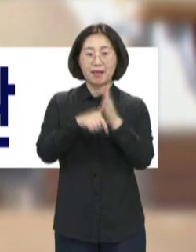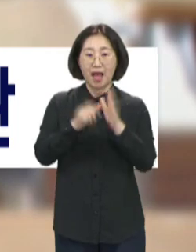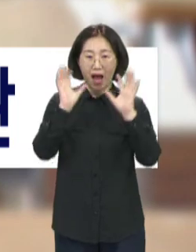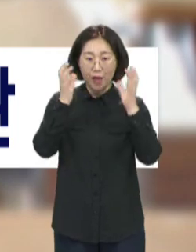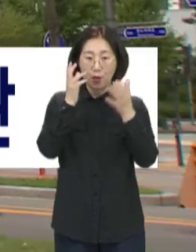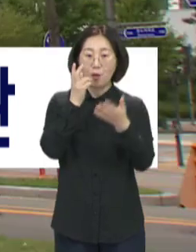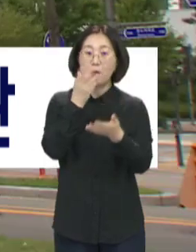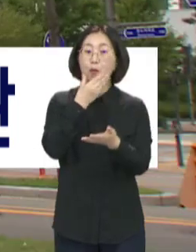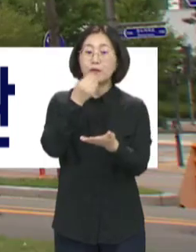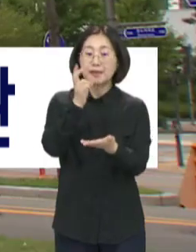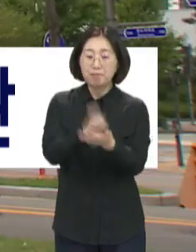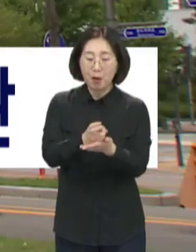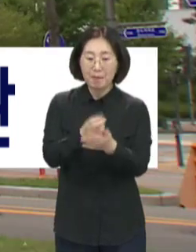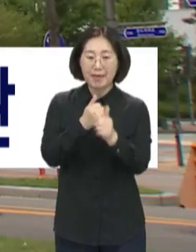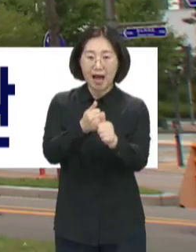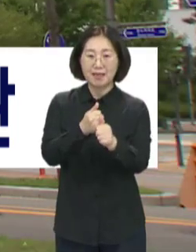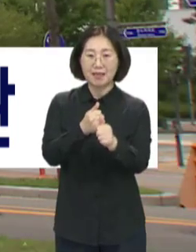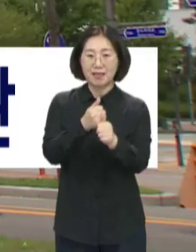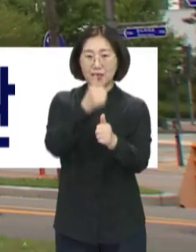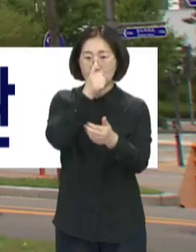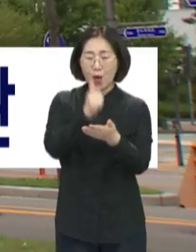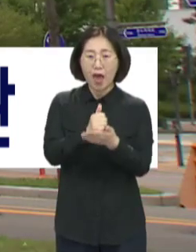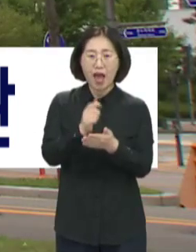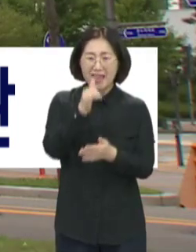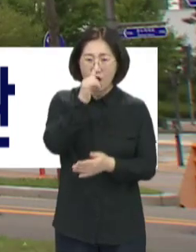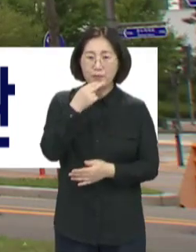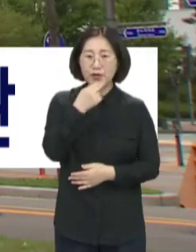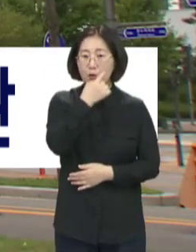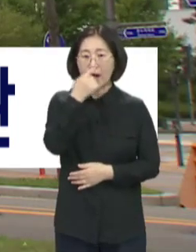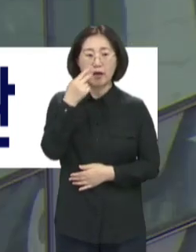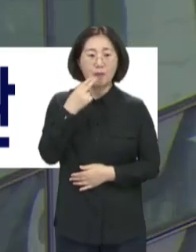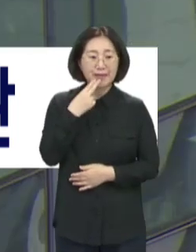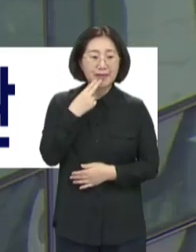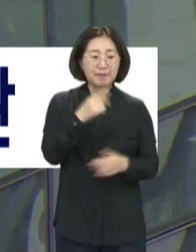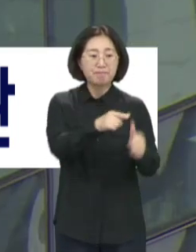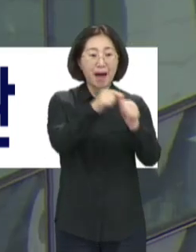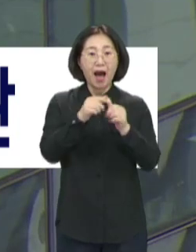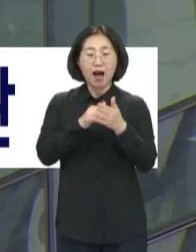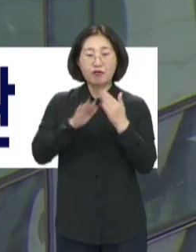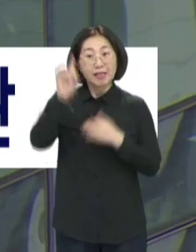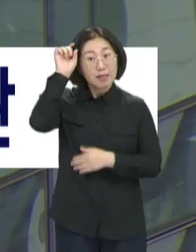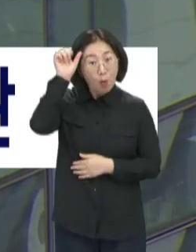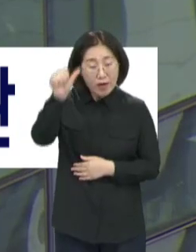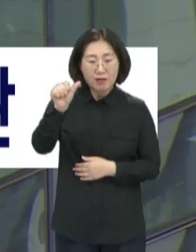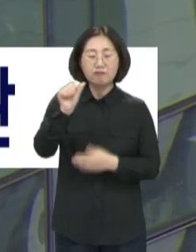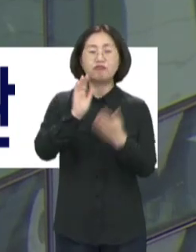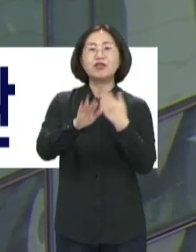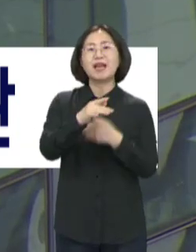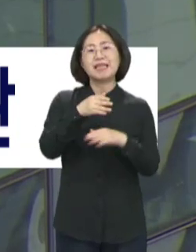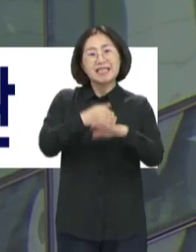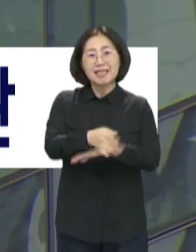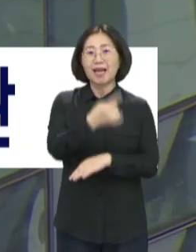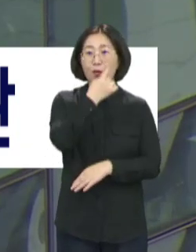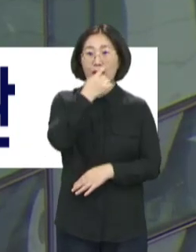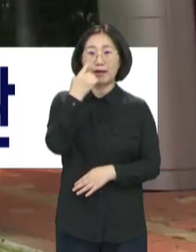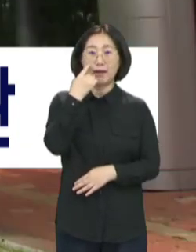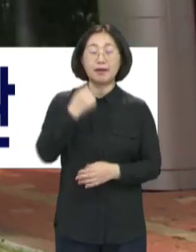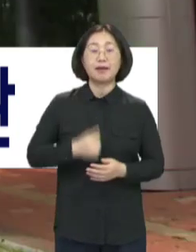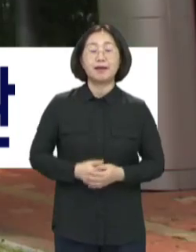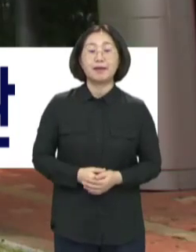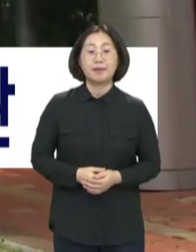등에 규정된 범죄 전력을 확인하지 않고 채용 후 보름 뒤에야 범죄 경력 여부를 확인했다고